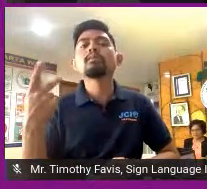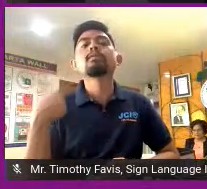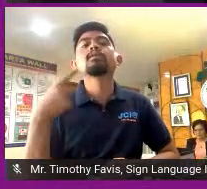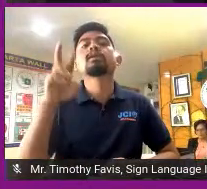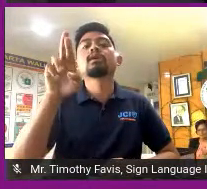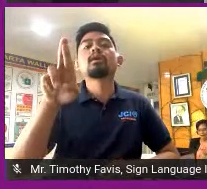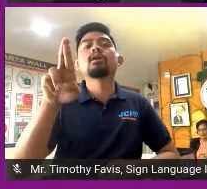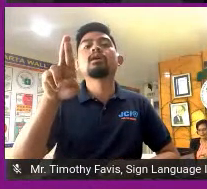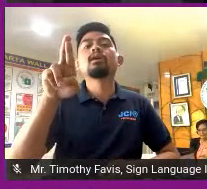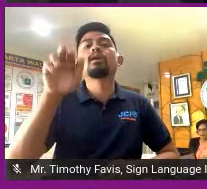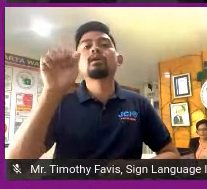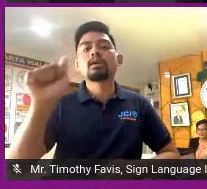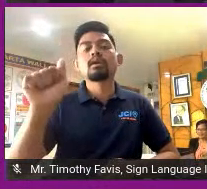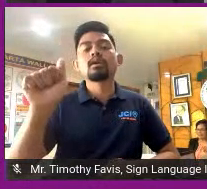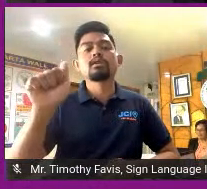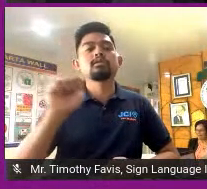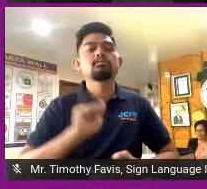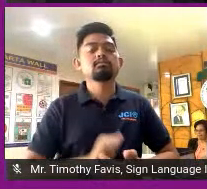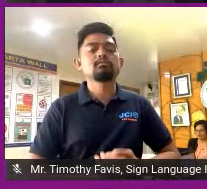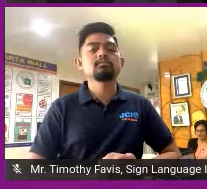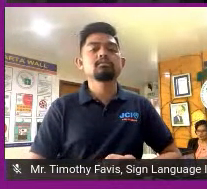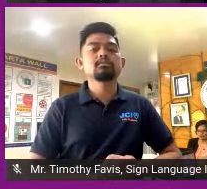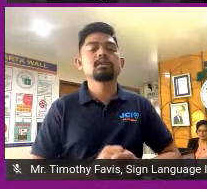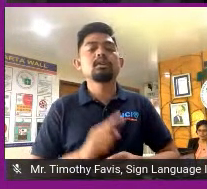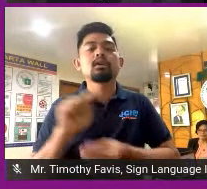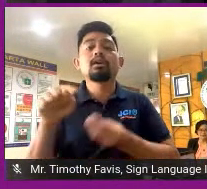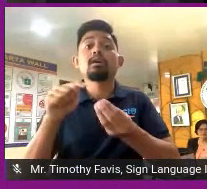Women, dahil hindi na sila